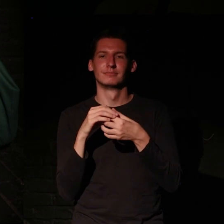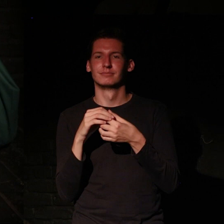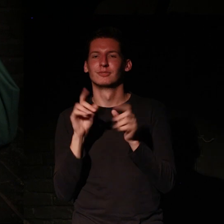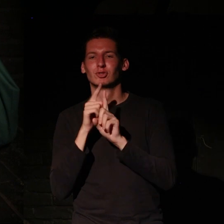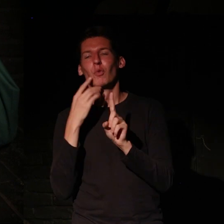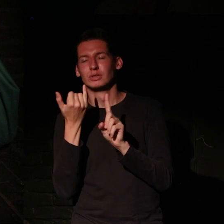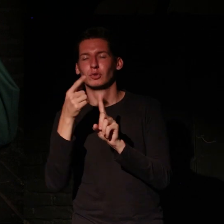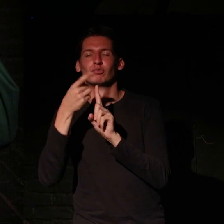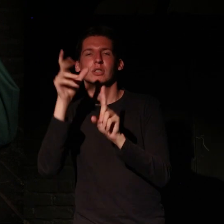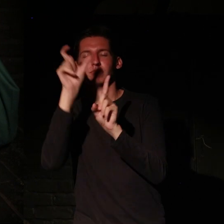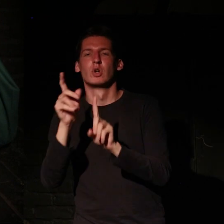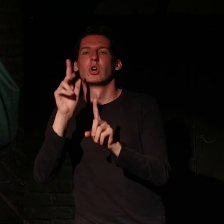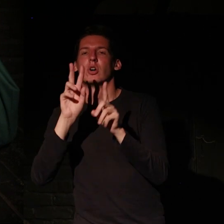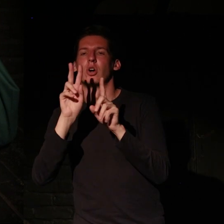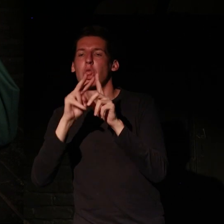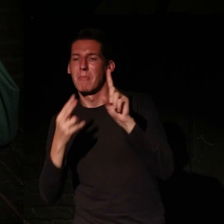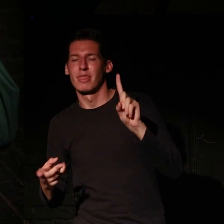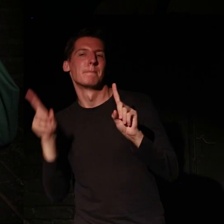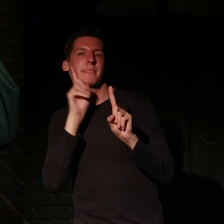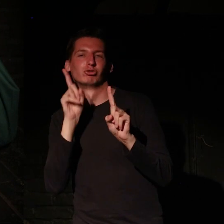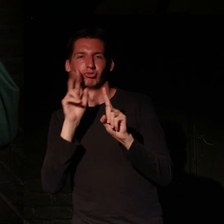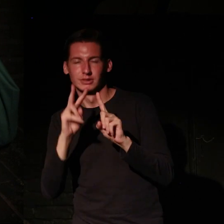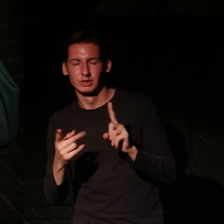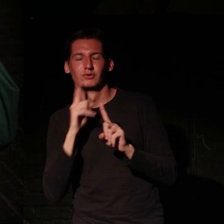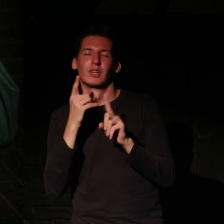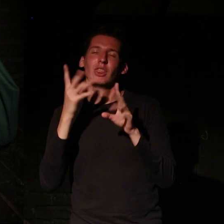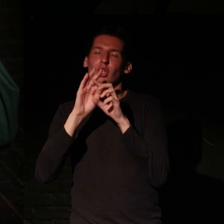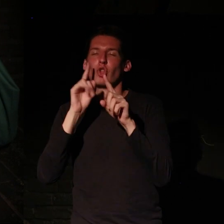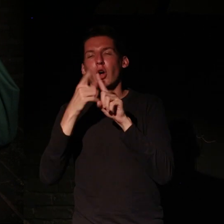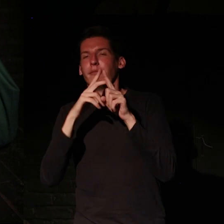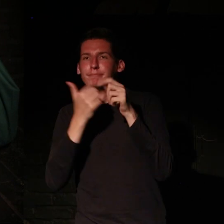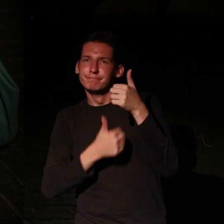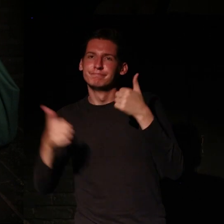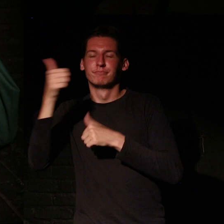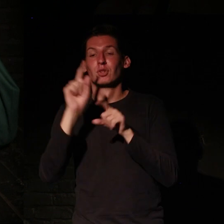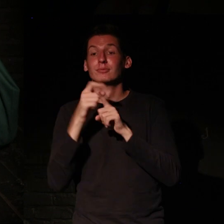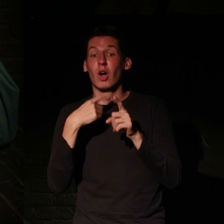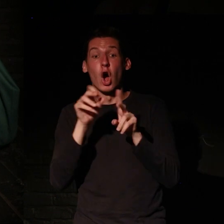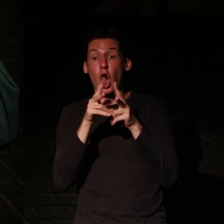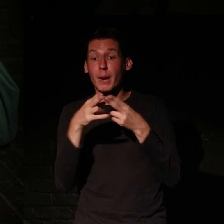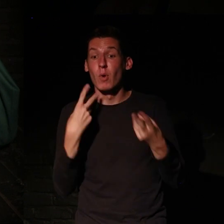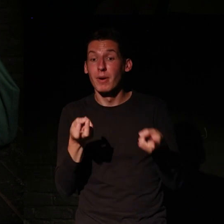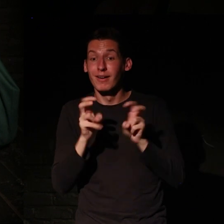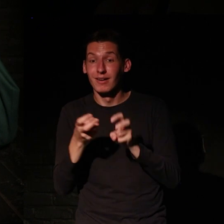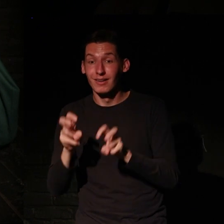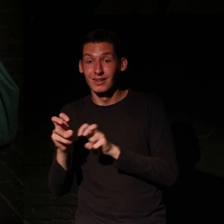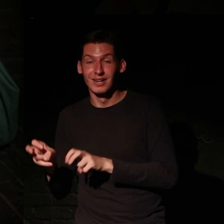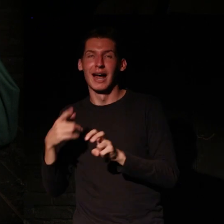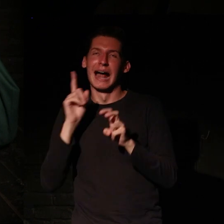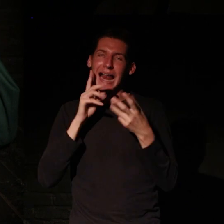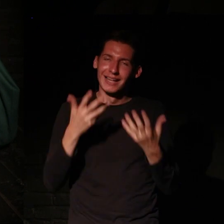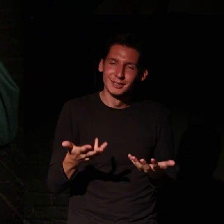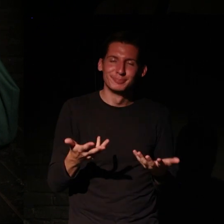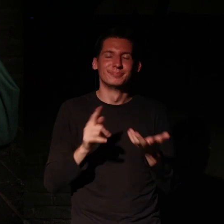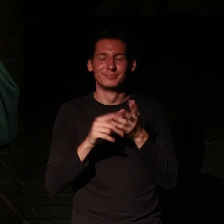rodzaju męskiego, właśnie ze względu na tę perspektywę patriarchalną, która towarzyszy powstawaniu tych tekstów. Chociaż